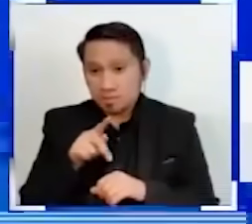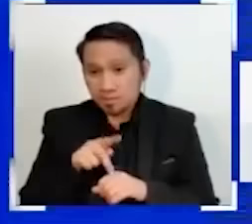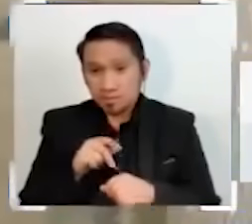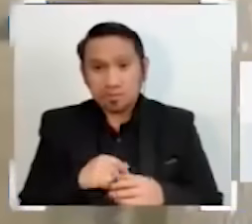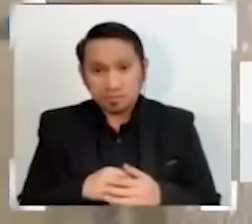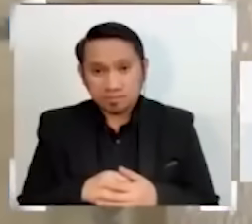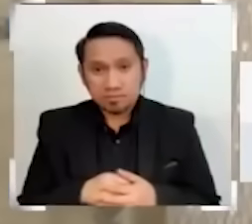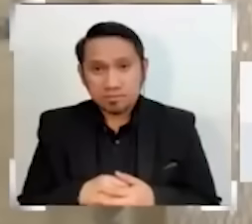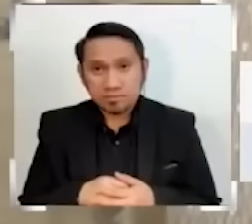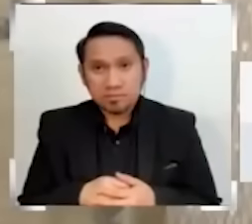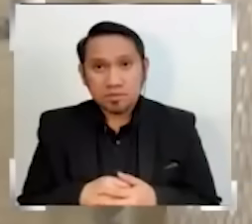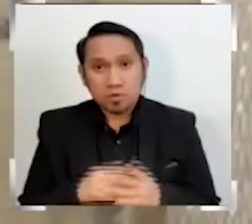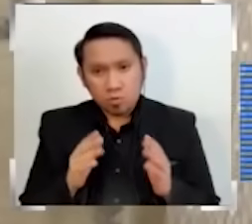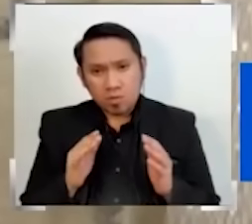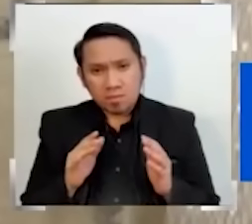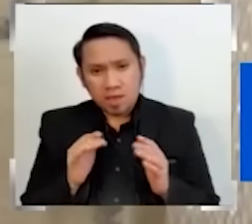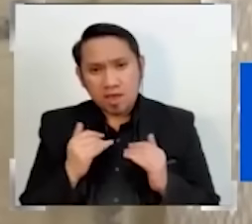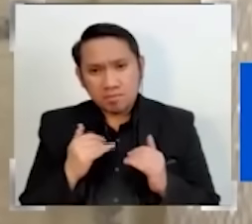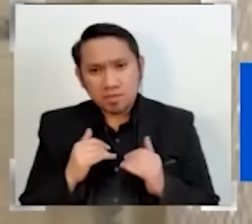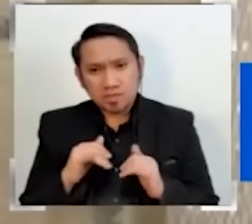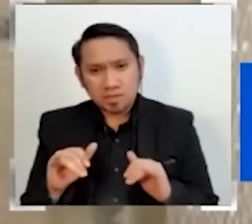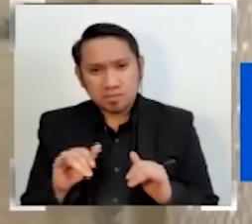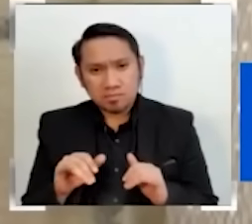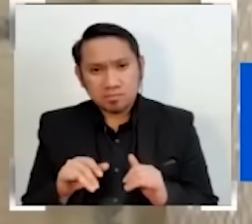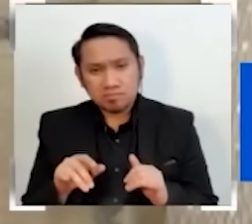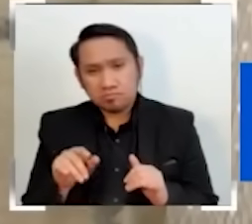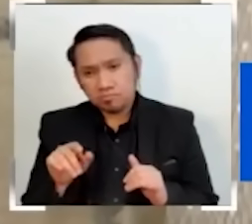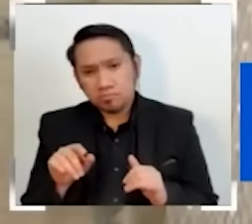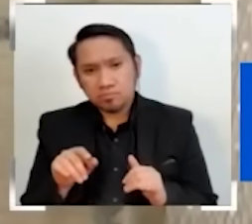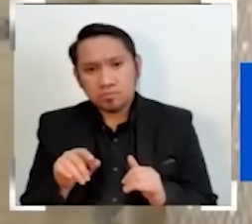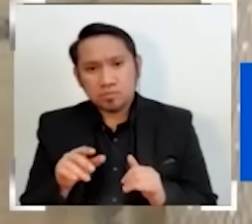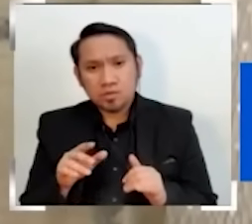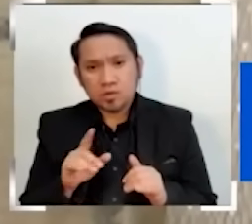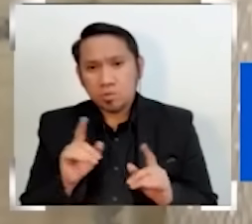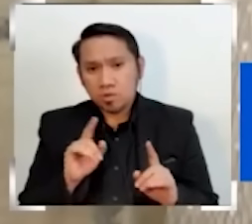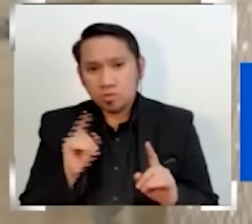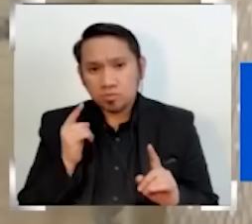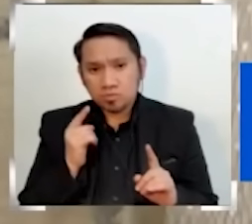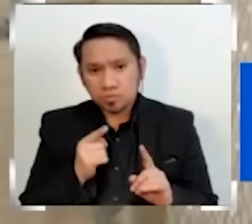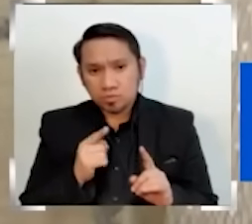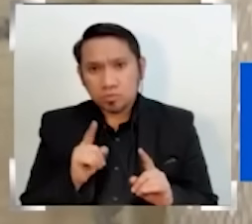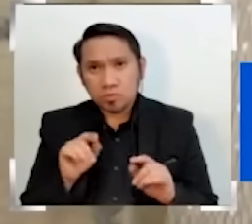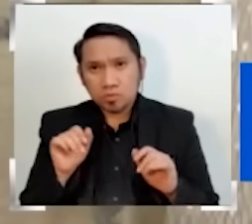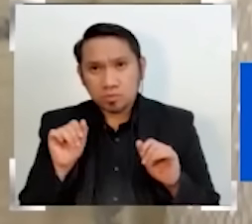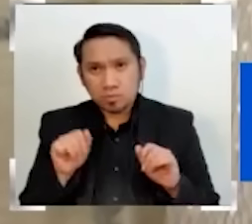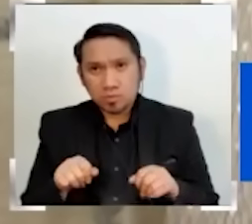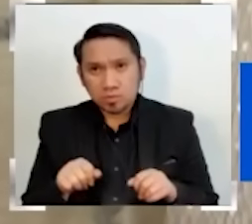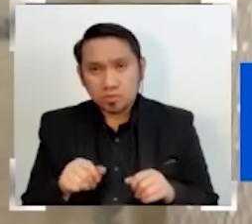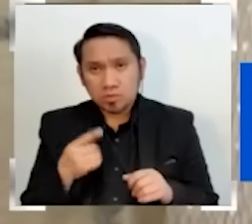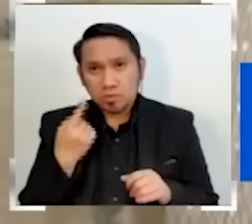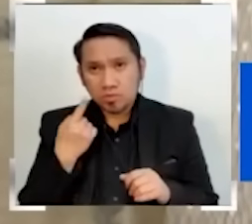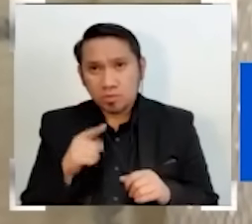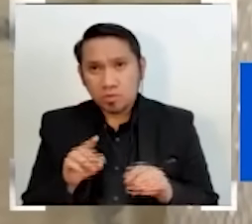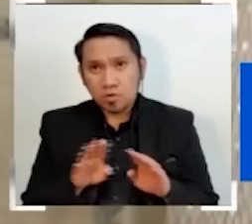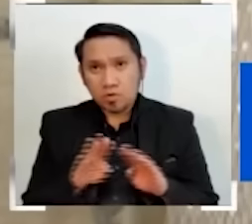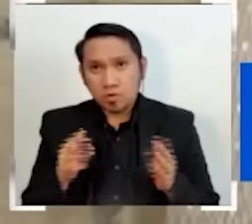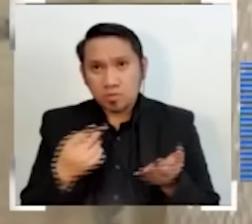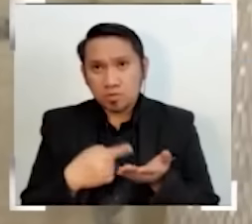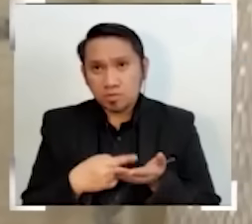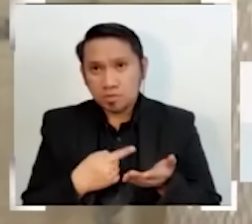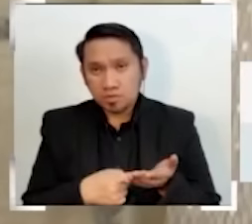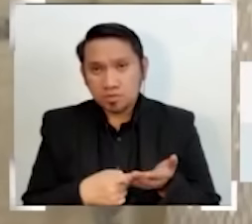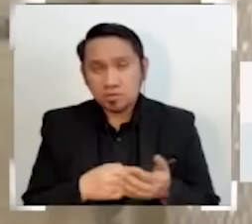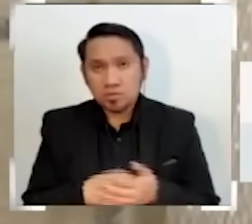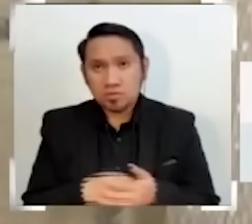One very important aspect, of course, will be the possibility for opening discussions on a Visiting Force